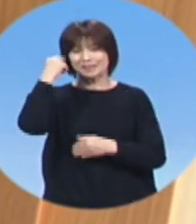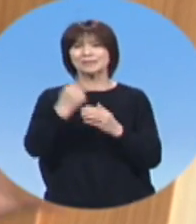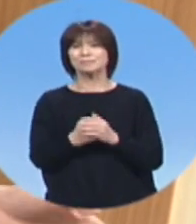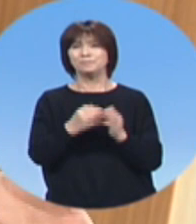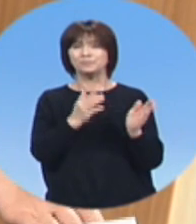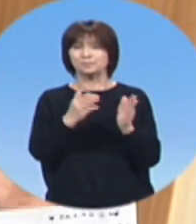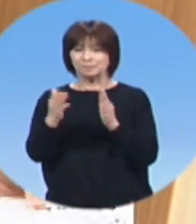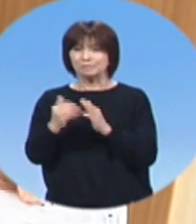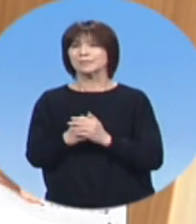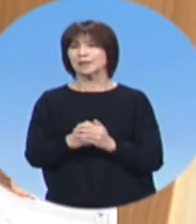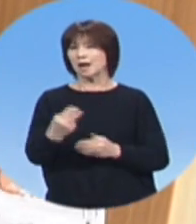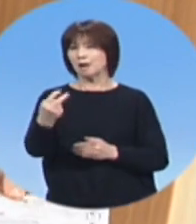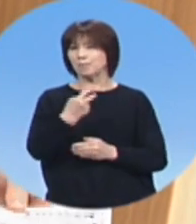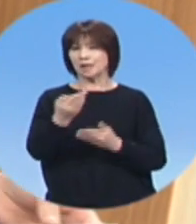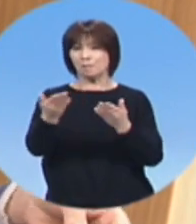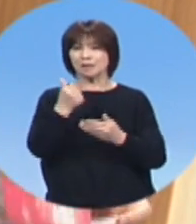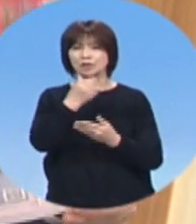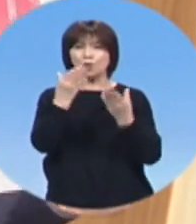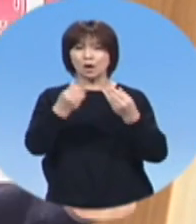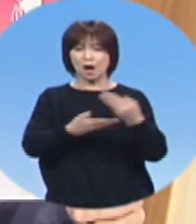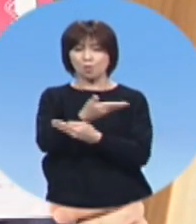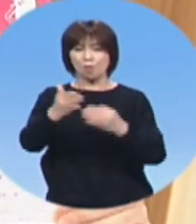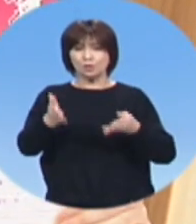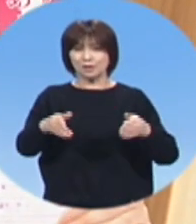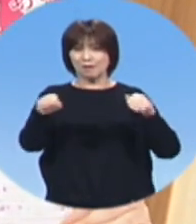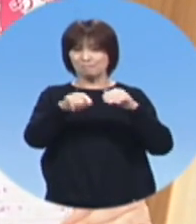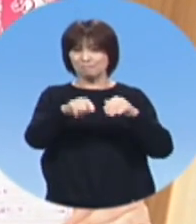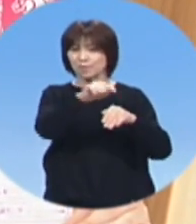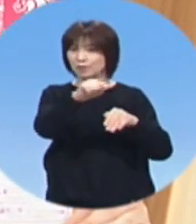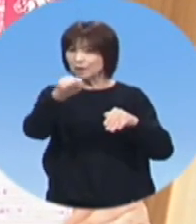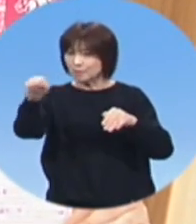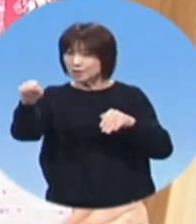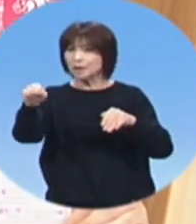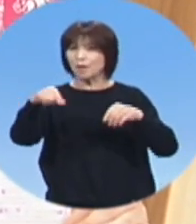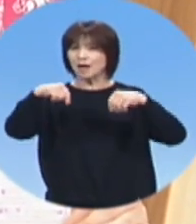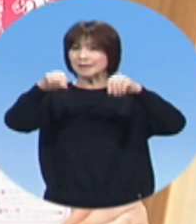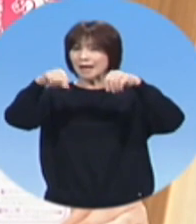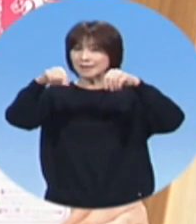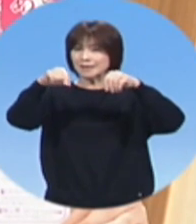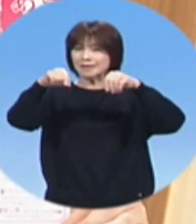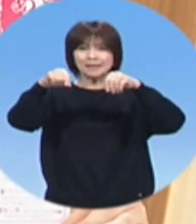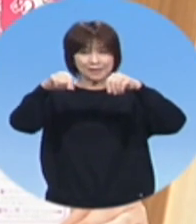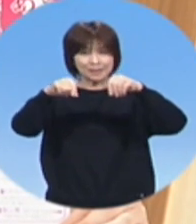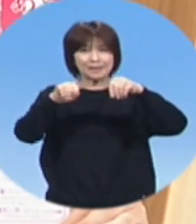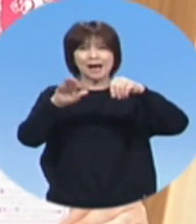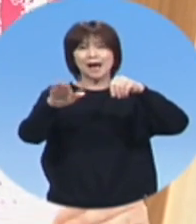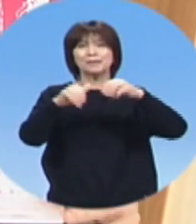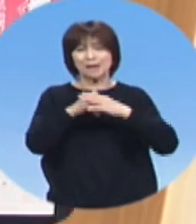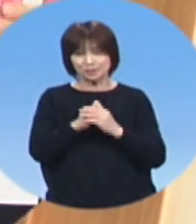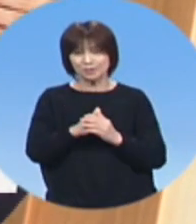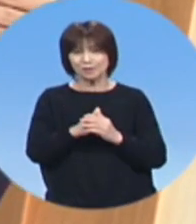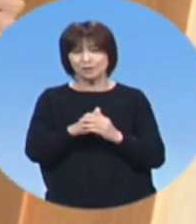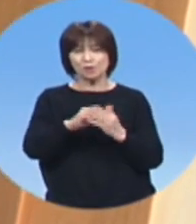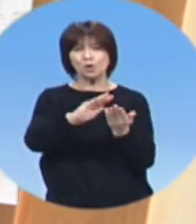で、VTR でご紹介した交流館などにはこの佐原ひなめぐりのチラシが置いてあります。